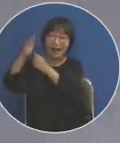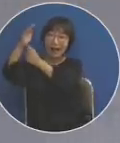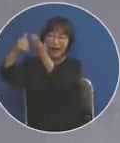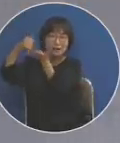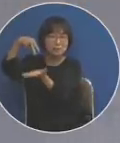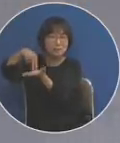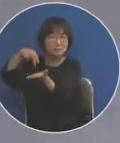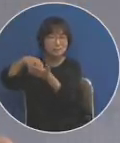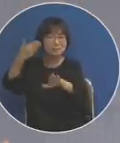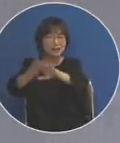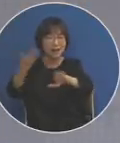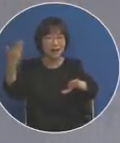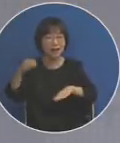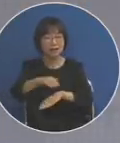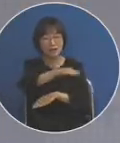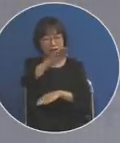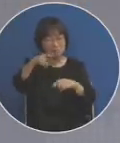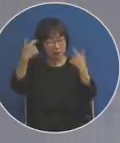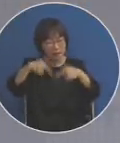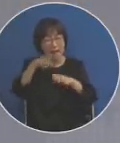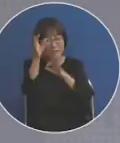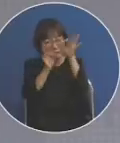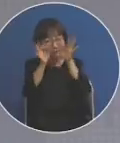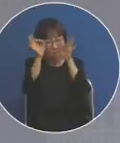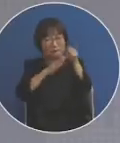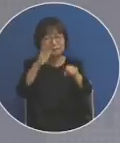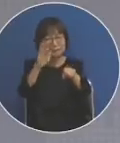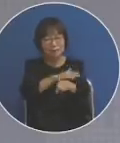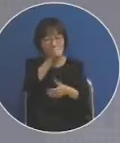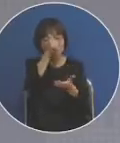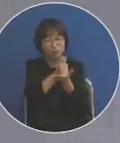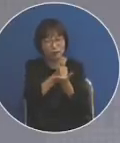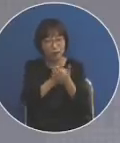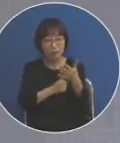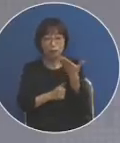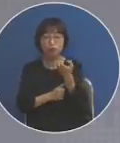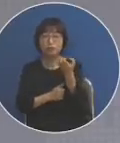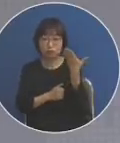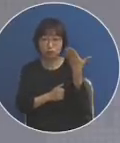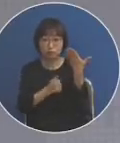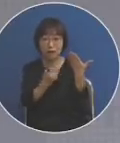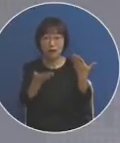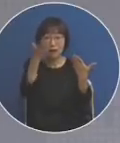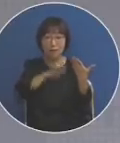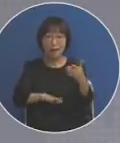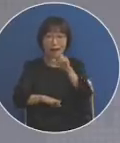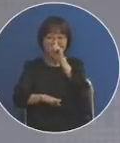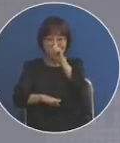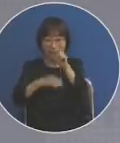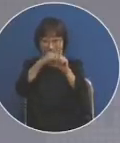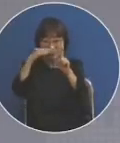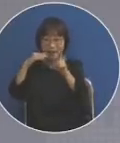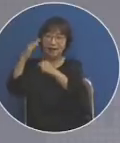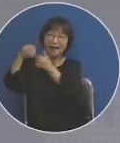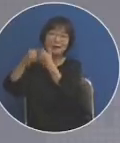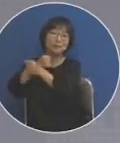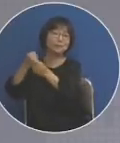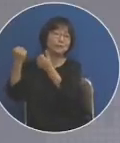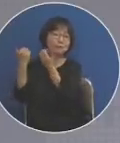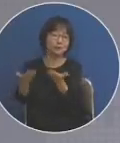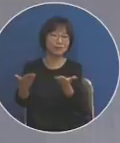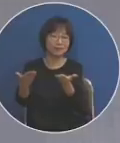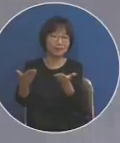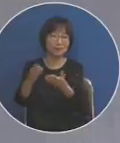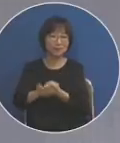잘해도 축복하시는 하나님이시다. But God is a God. Even if you make 99 mistakes and you do one good, God blesses you because of that one good thing. 사람은 여러분